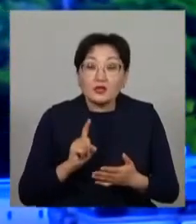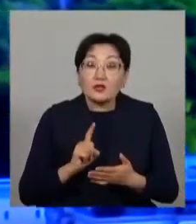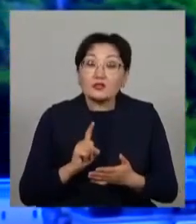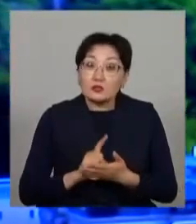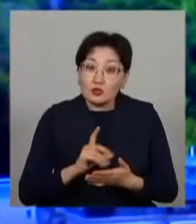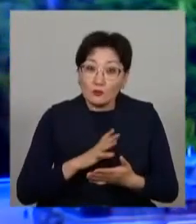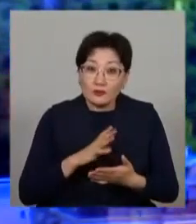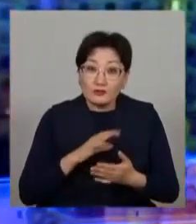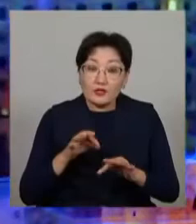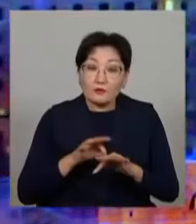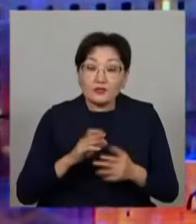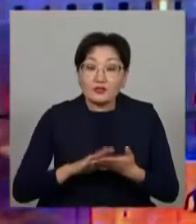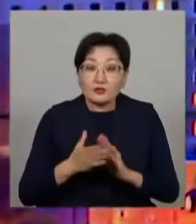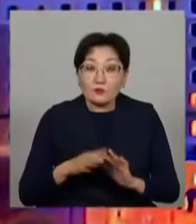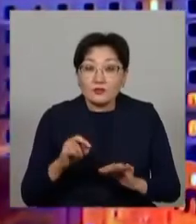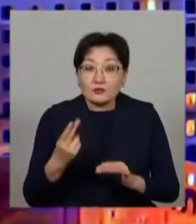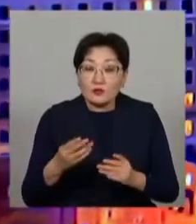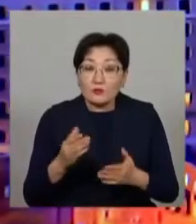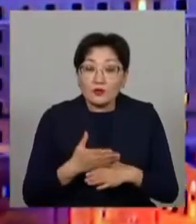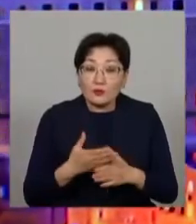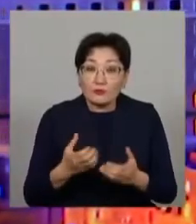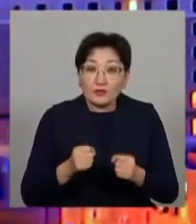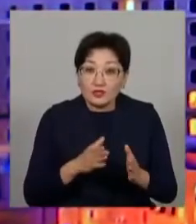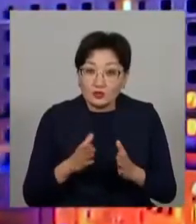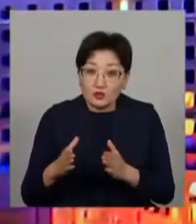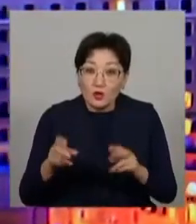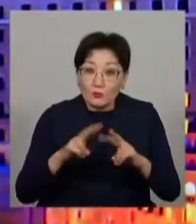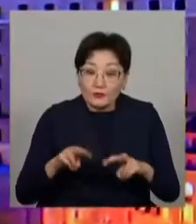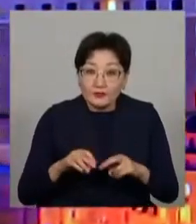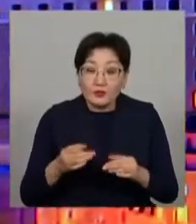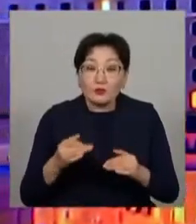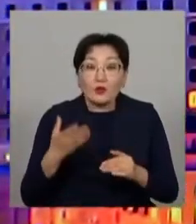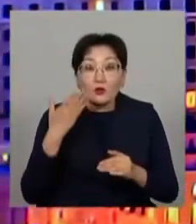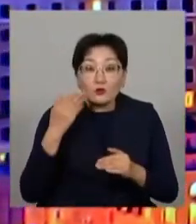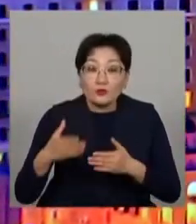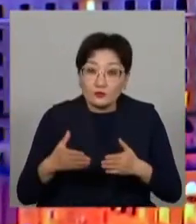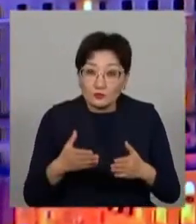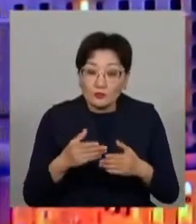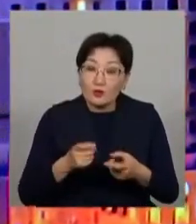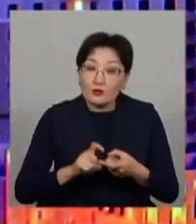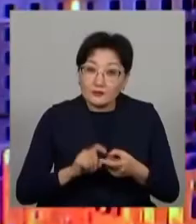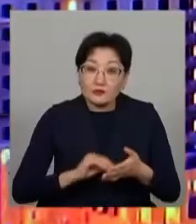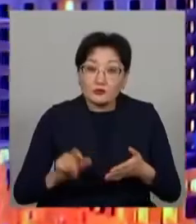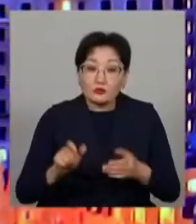жеткілікті. Пандемия жағдайында әлеуметтік көмек алу жүйесінде қарастырылып жатқан оңай жолдар турасында тілші